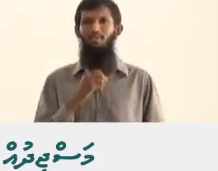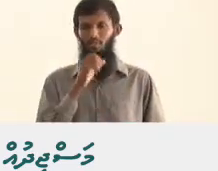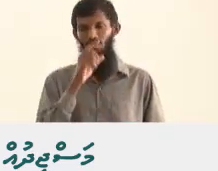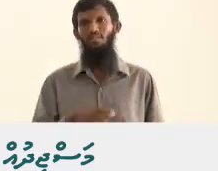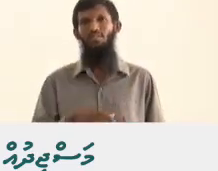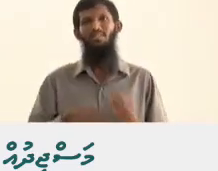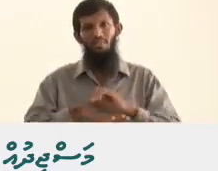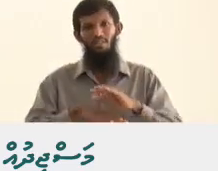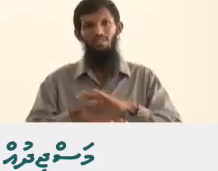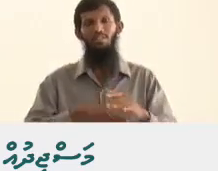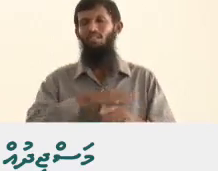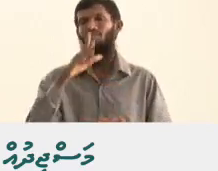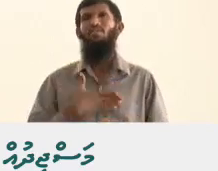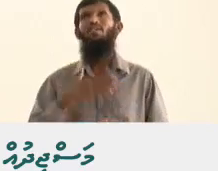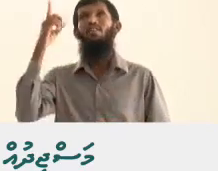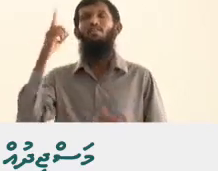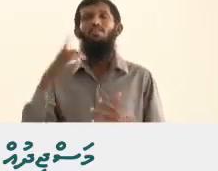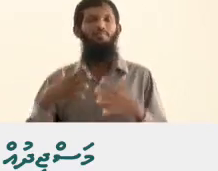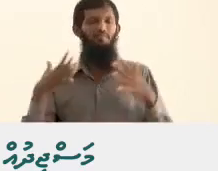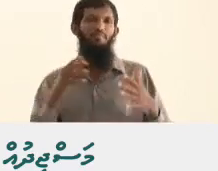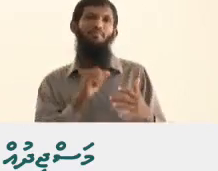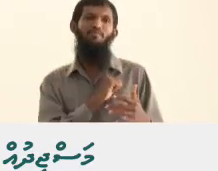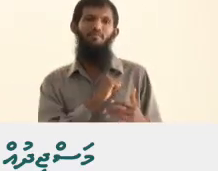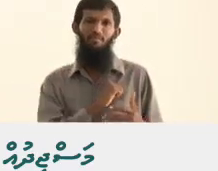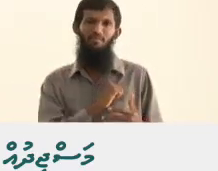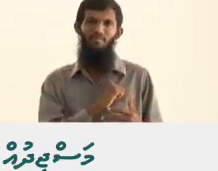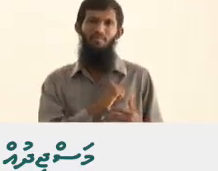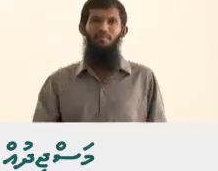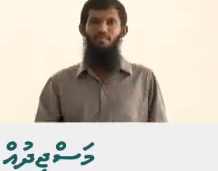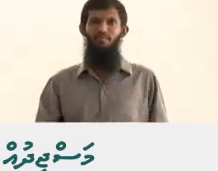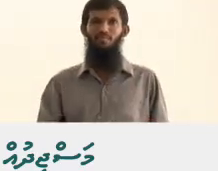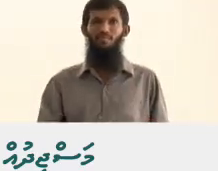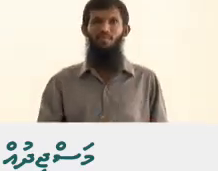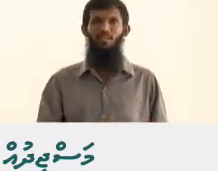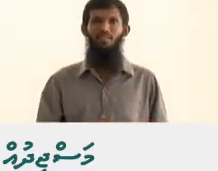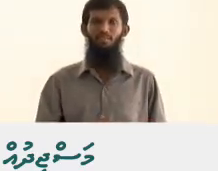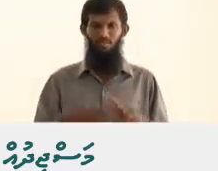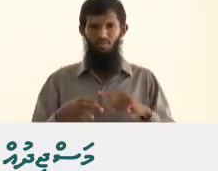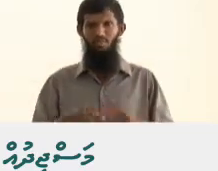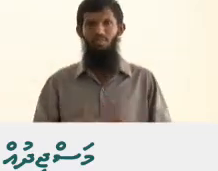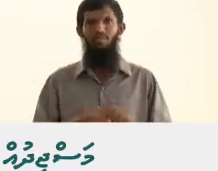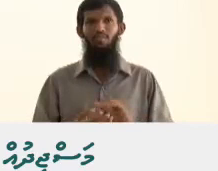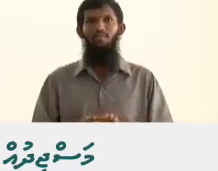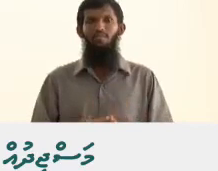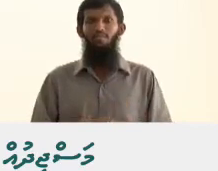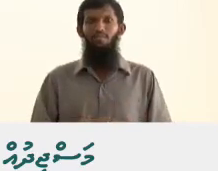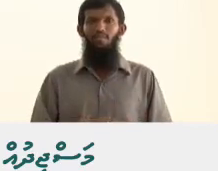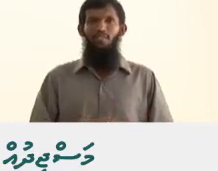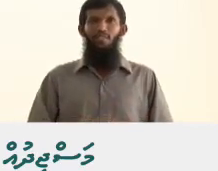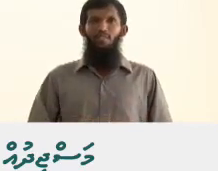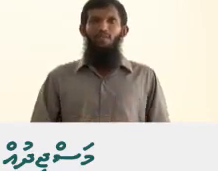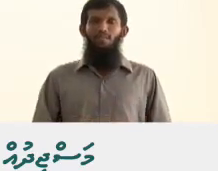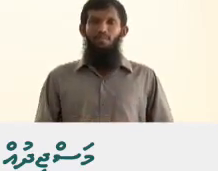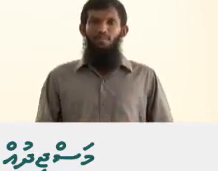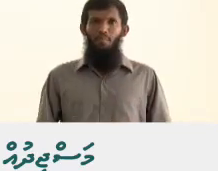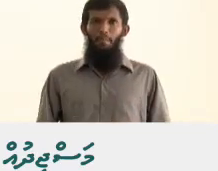metakunna nasihatri wasiyya kuran main allah wahri kurabwa fa basfulge maanaga ve e